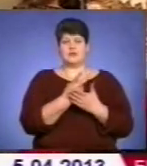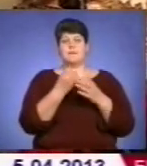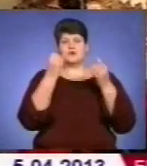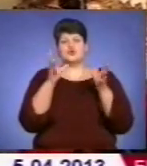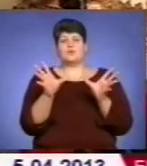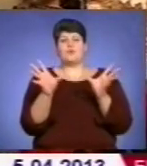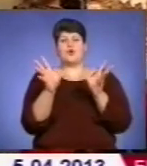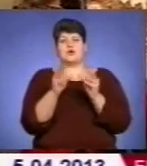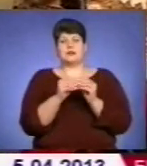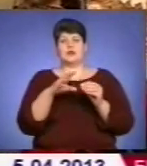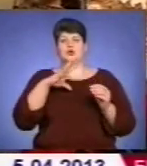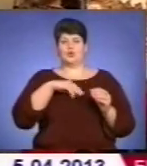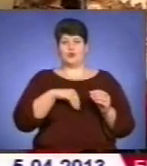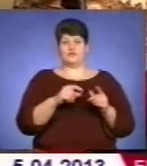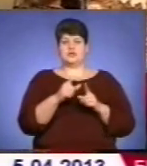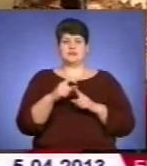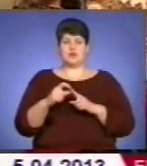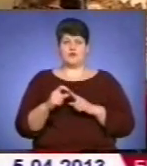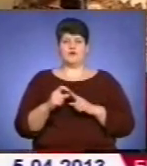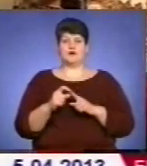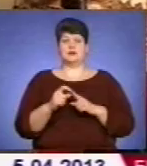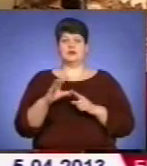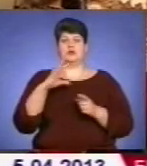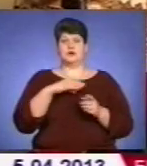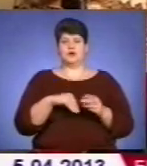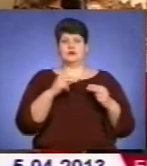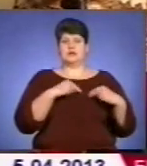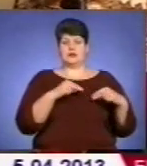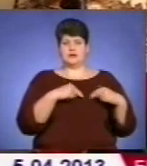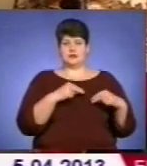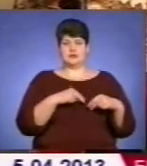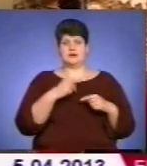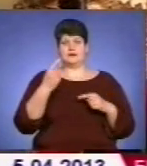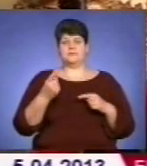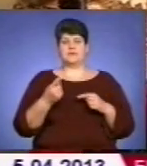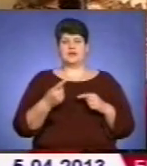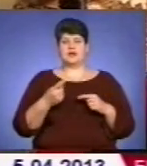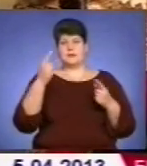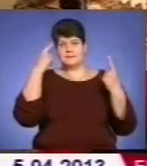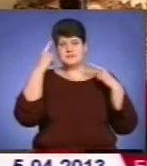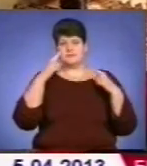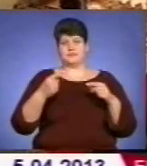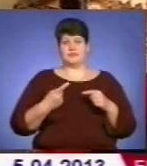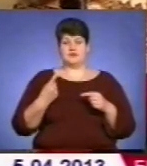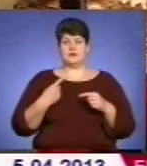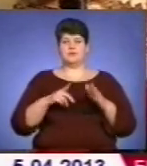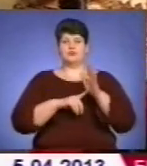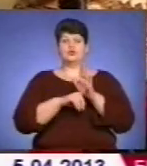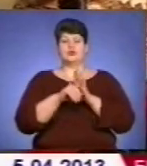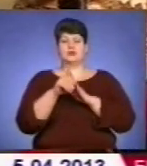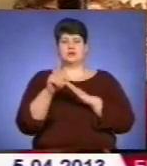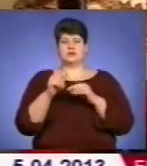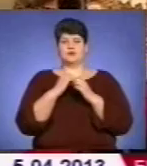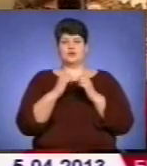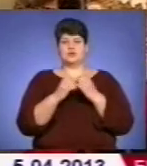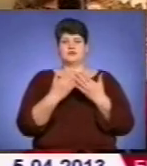поєднати духовне слово з духовною працею, з мистецтвом майстрів. І от ми почали з одного майстрів. Я стараюся на кожну